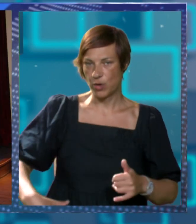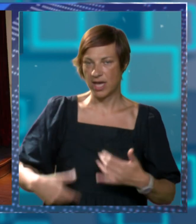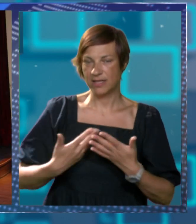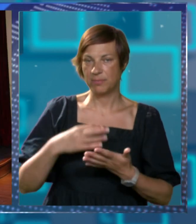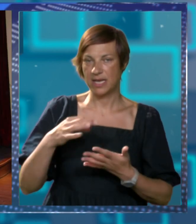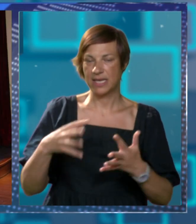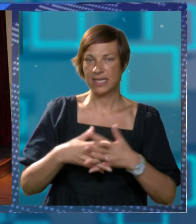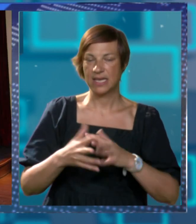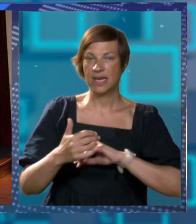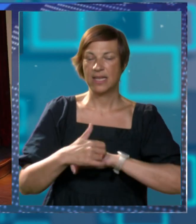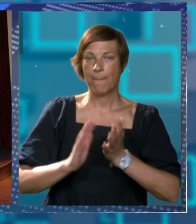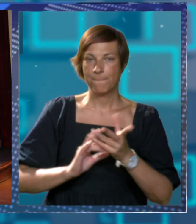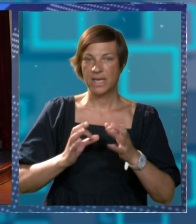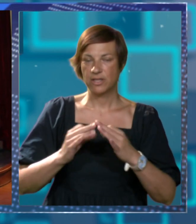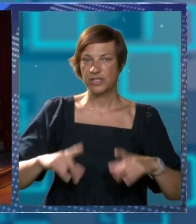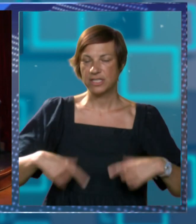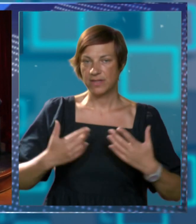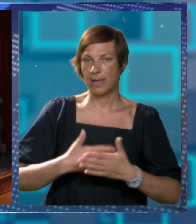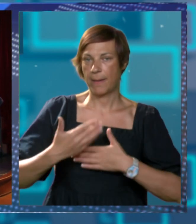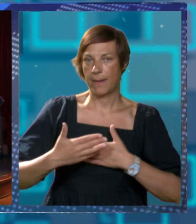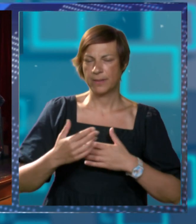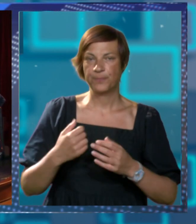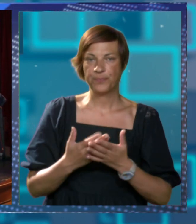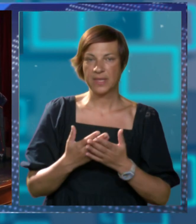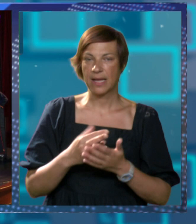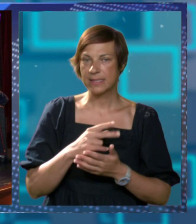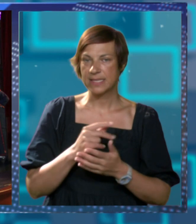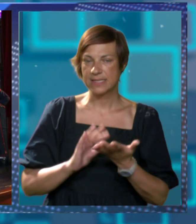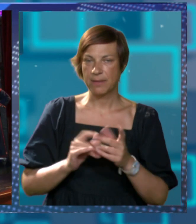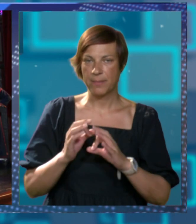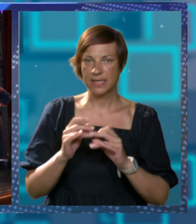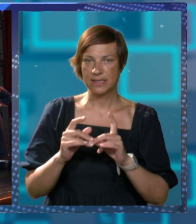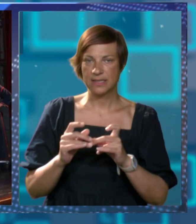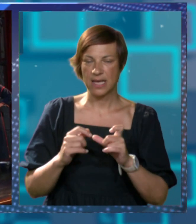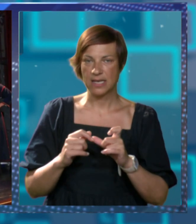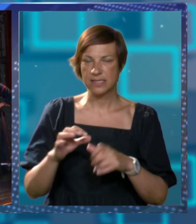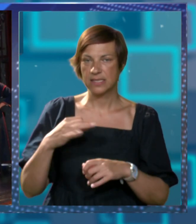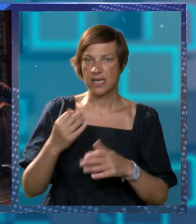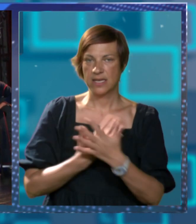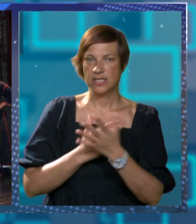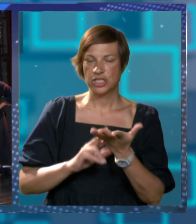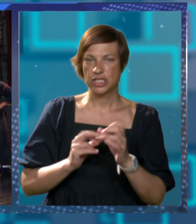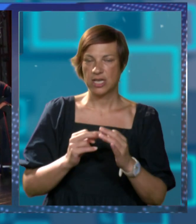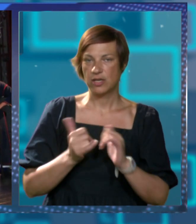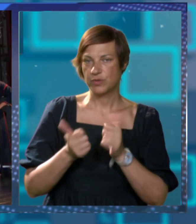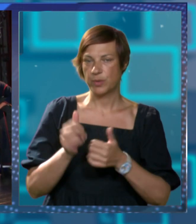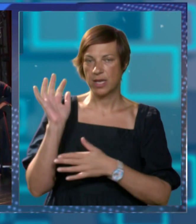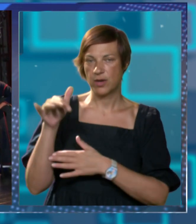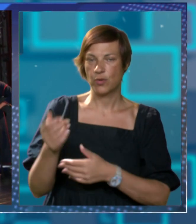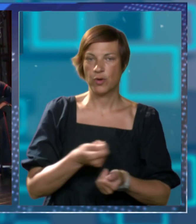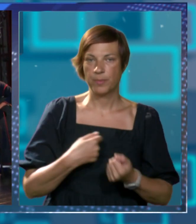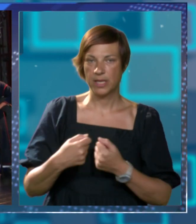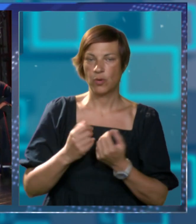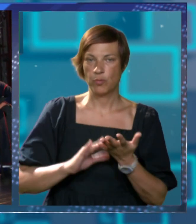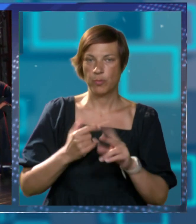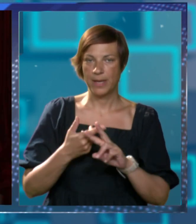i to nagrada grada Metkovića za životno djelo posmrtno Dragici Krnjači, sestri Magdalis, nagrada Ždral u području sporta rukometnom klubu